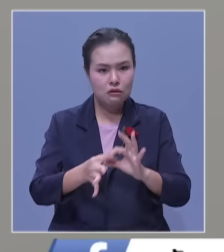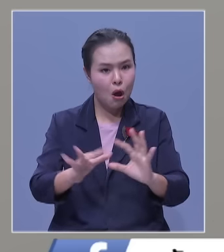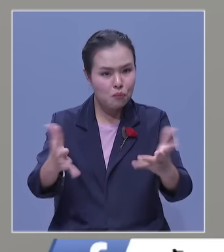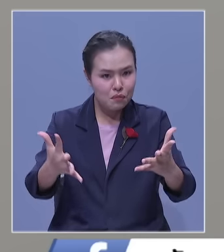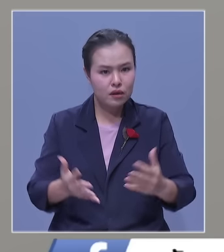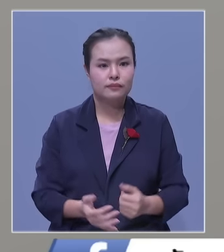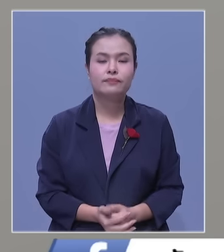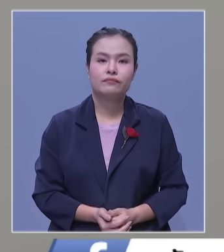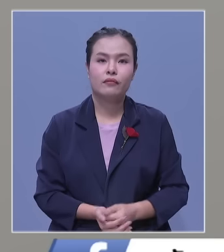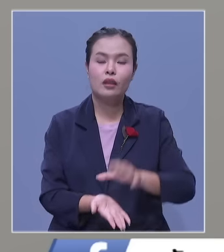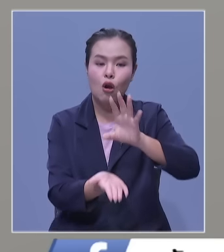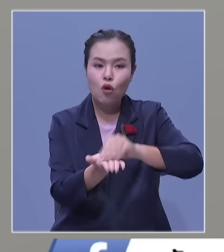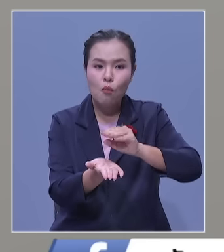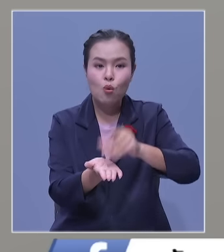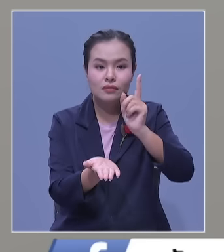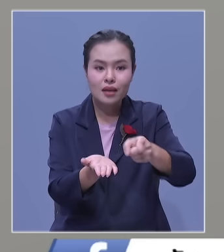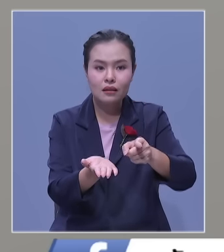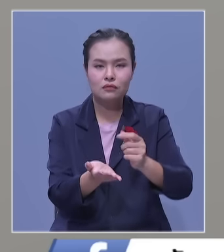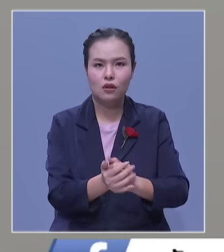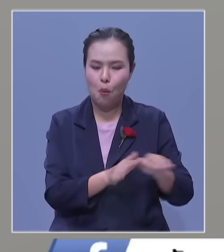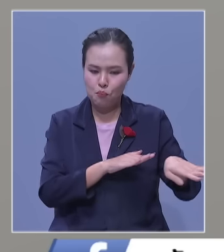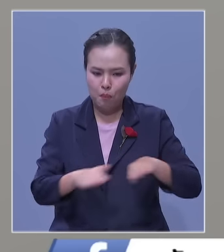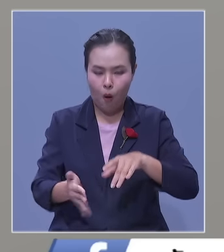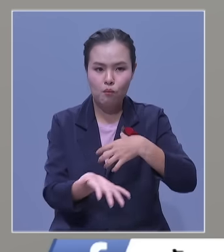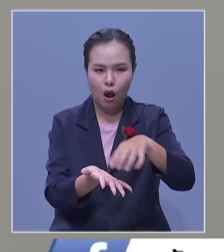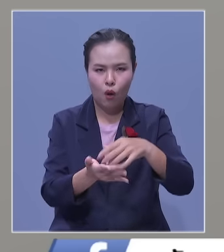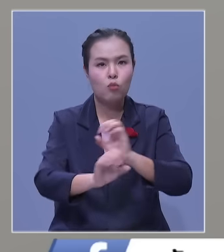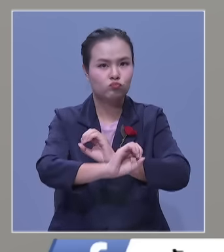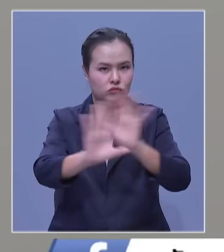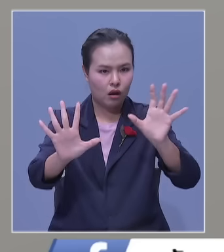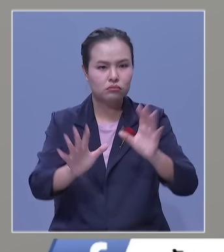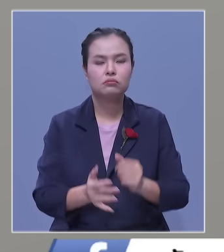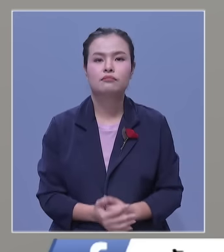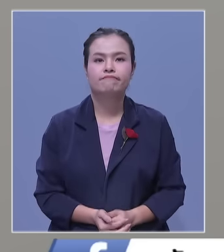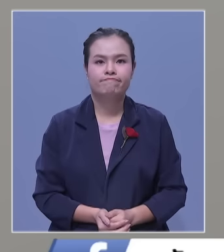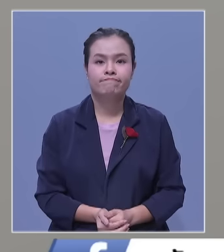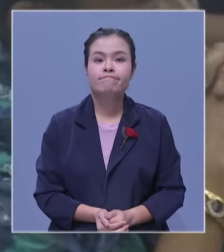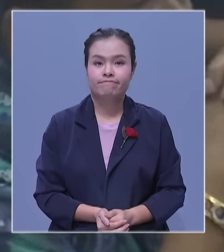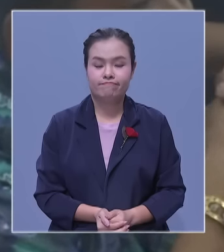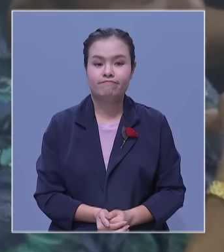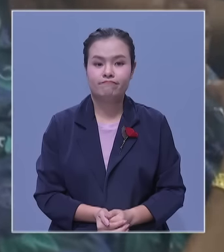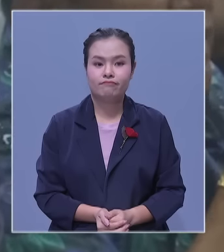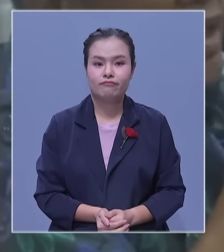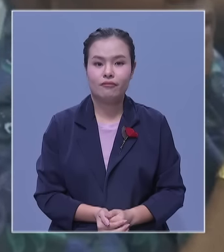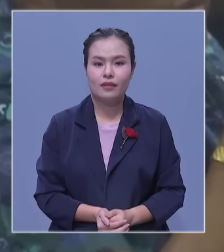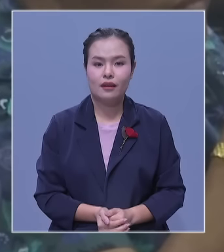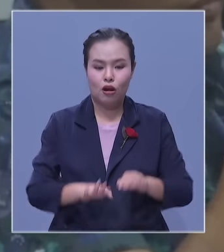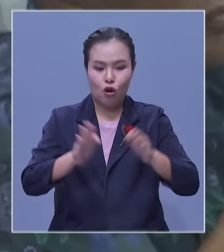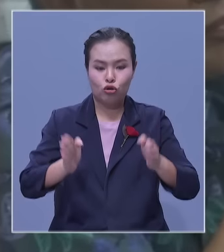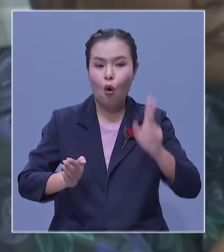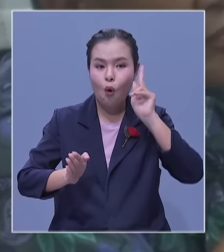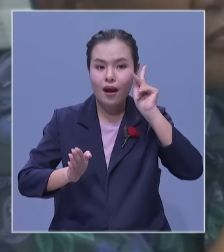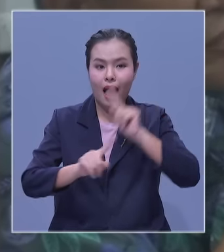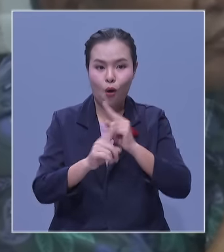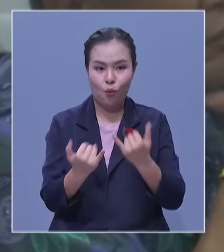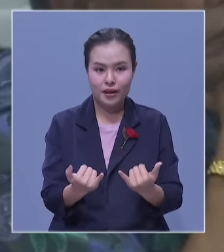ยพร้อมให้ข้อมูลข้อเท็จจริงกับเจ้าหน้าที่ด้วยเพื่อให้ความจริงปรากฏนะคะ เพราะฉะนั้นในรายการเปิดโต๊ะข่าววันนี้เนี่ยนะครับ